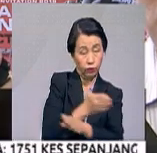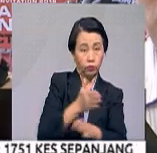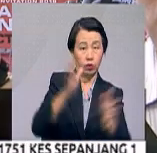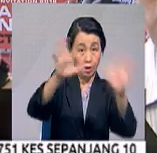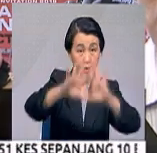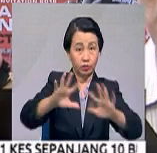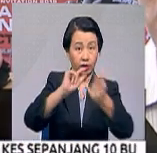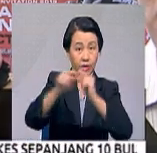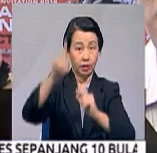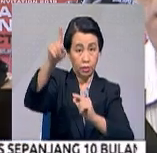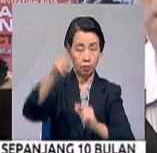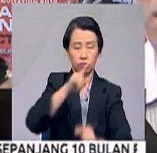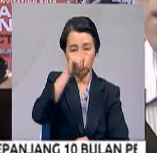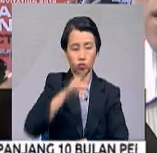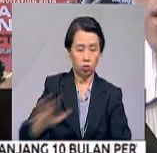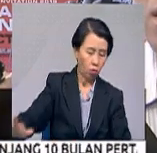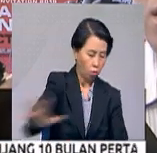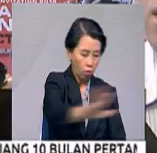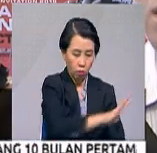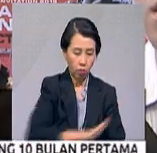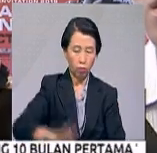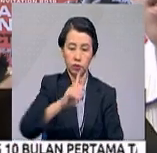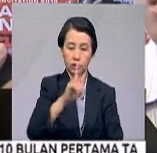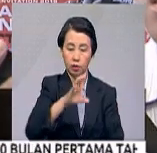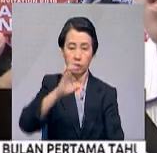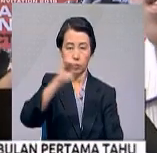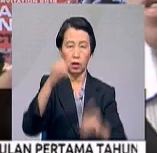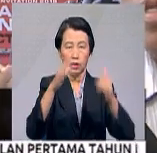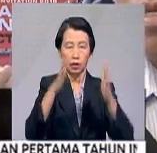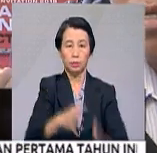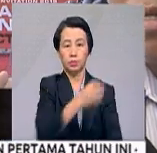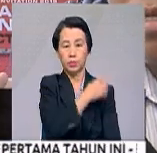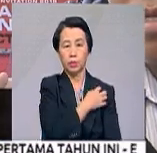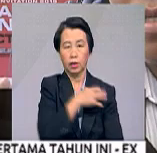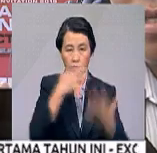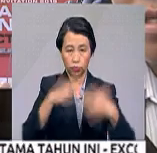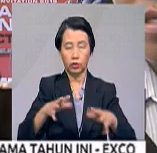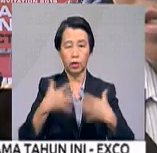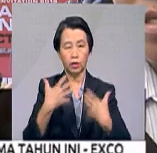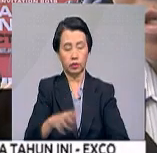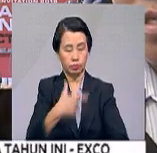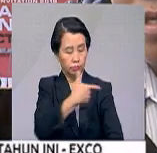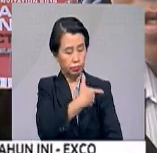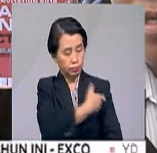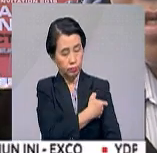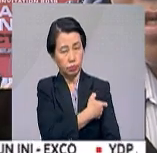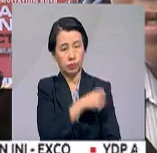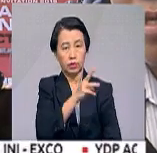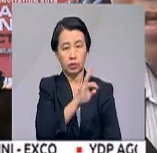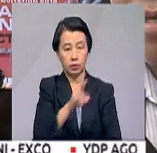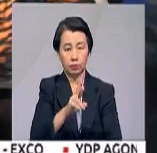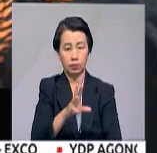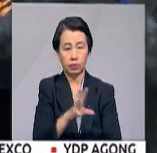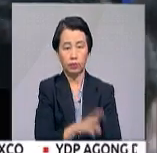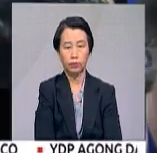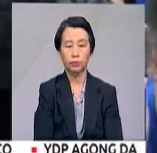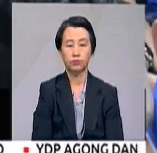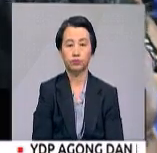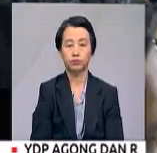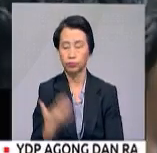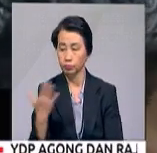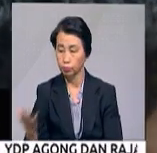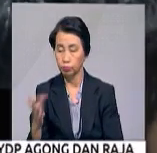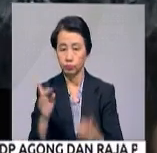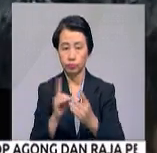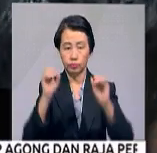pastikan 100% atlet dan pegawai menerima vaksinasi MMR dan juga influenza. Beliau yang ditemui